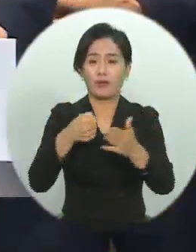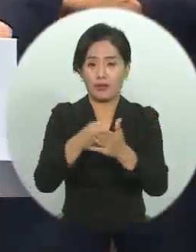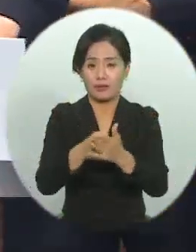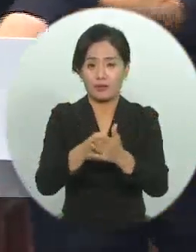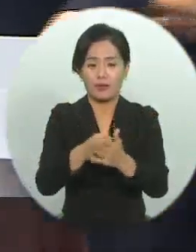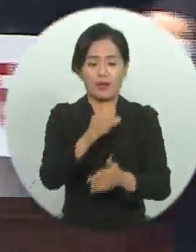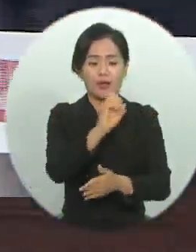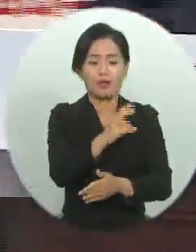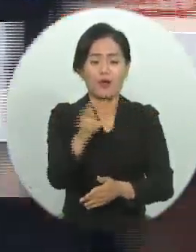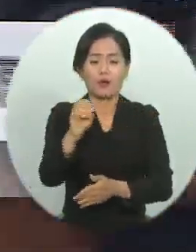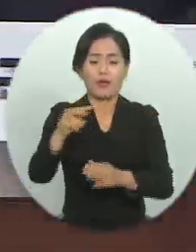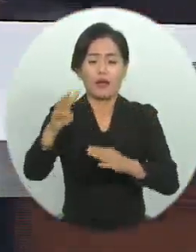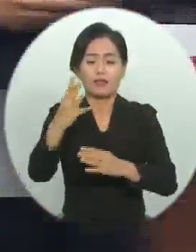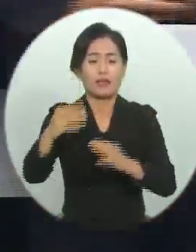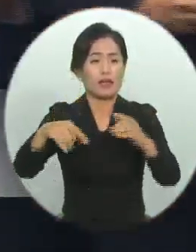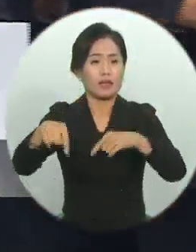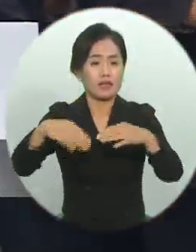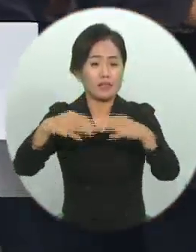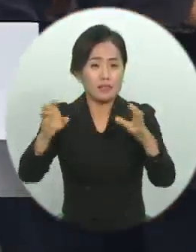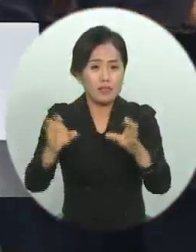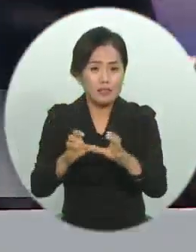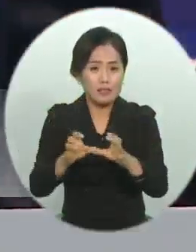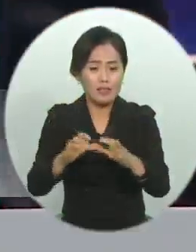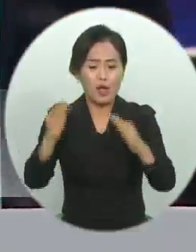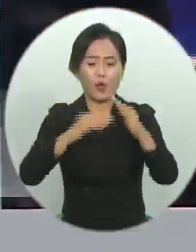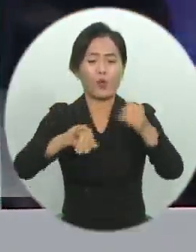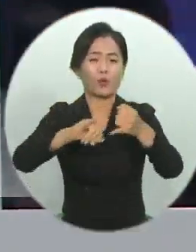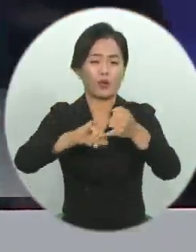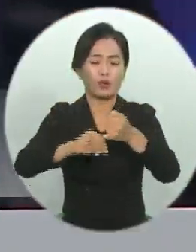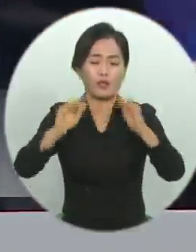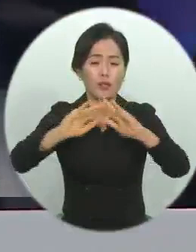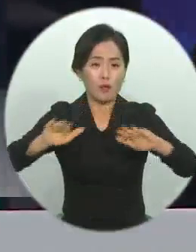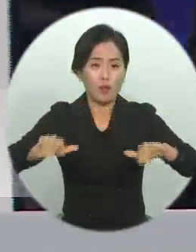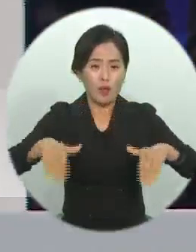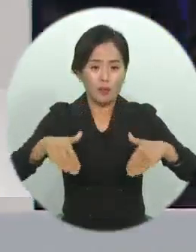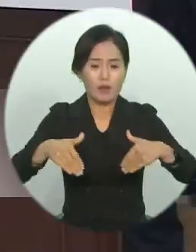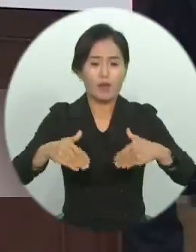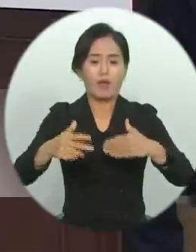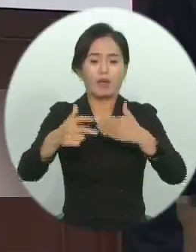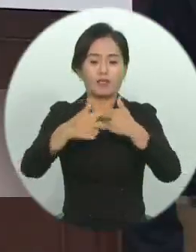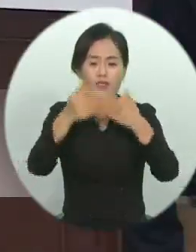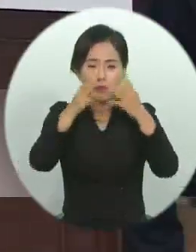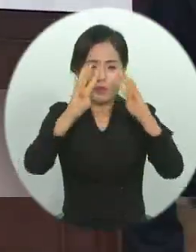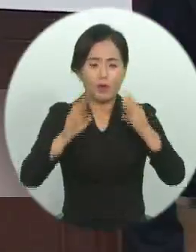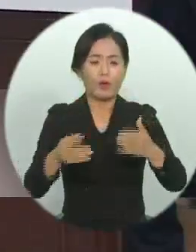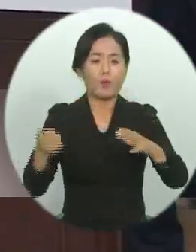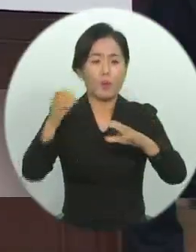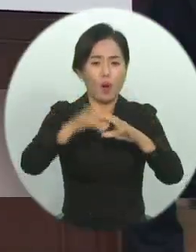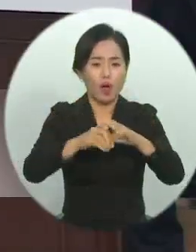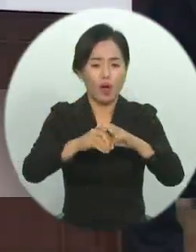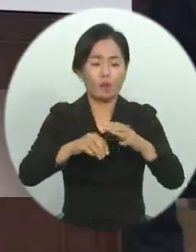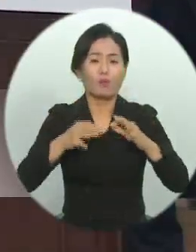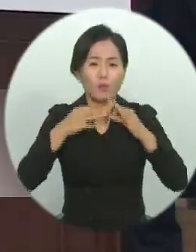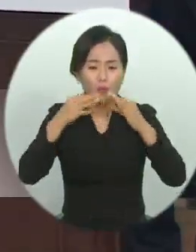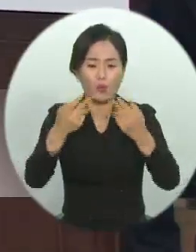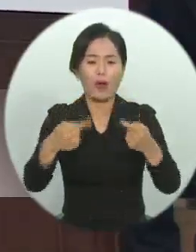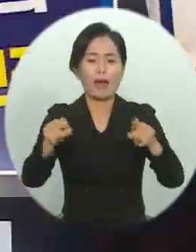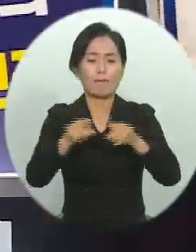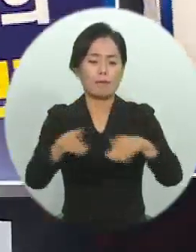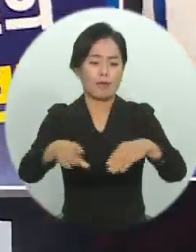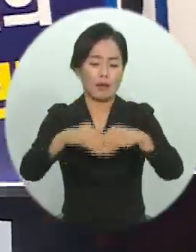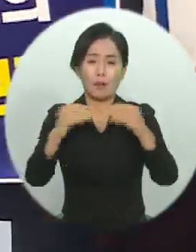지역 여야 4당은 22대 국회의원 선거 4당 공약에 전남 국립의대 신설 포함을 위해 노력한다는 공동 협약을